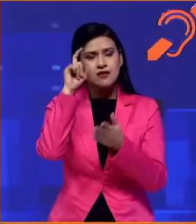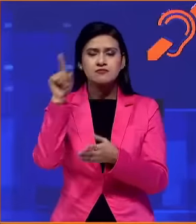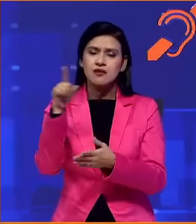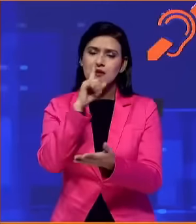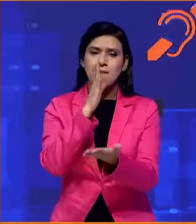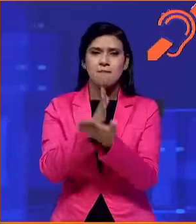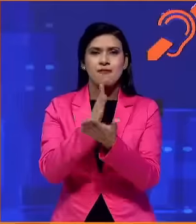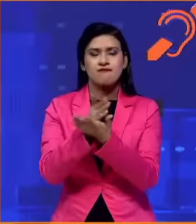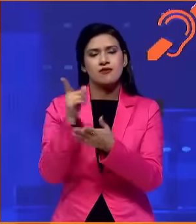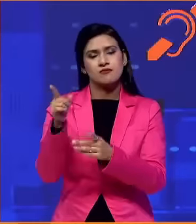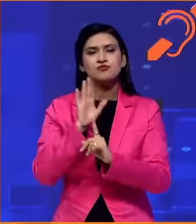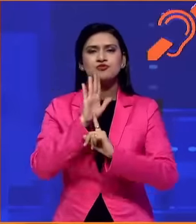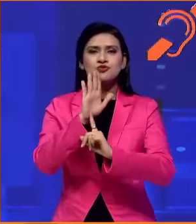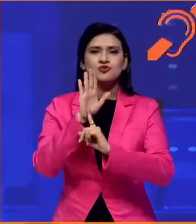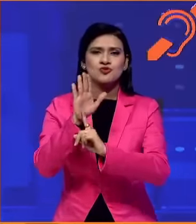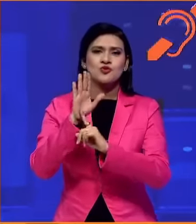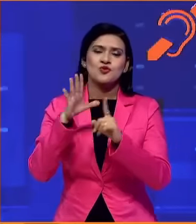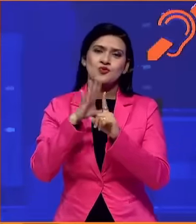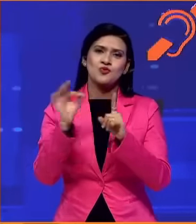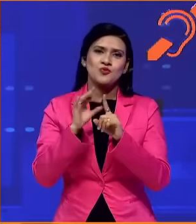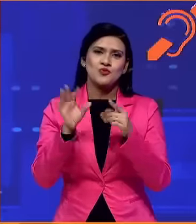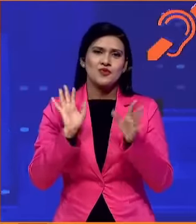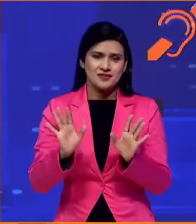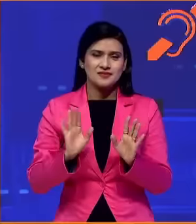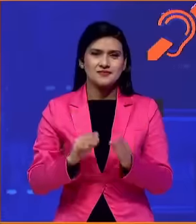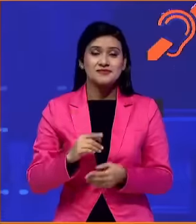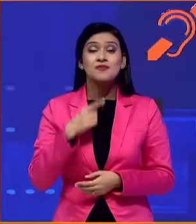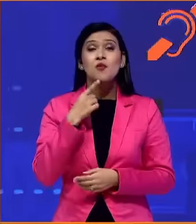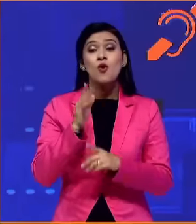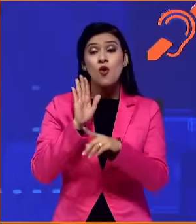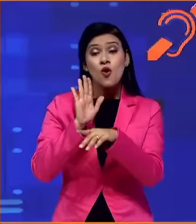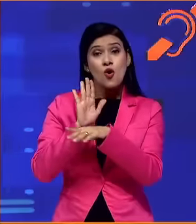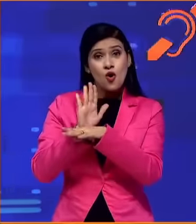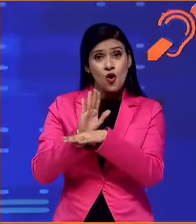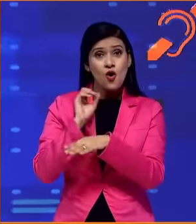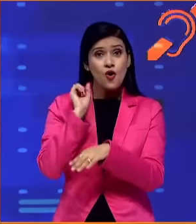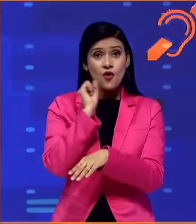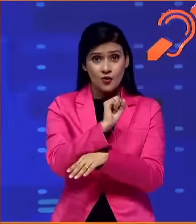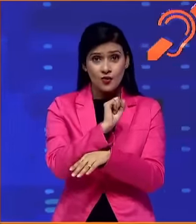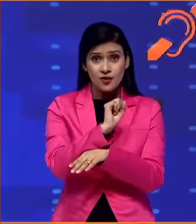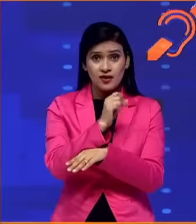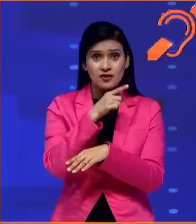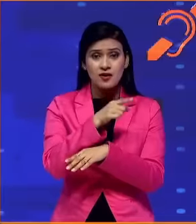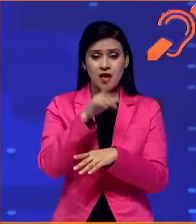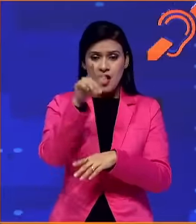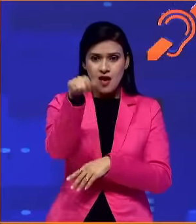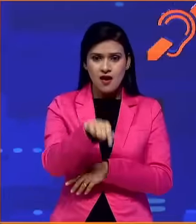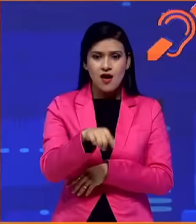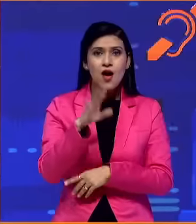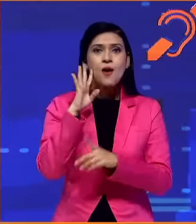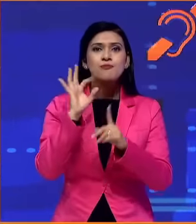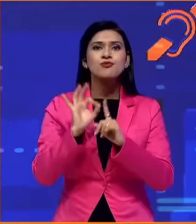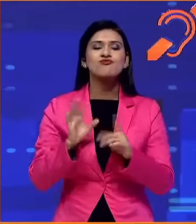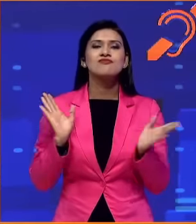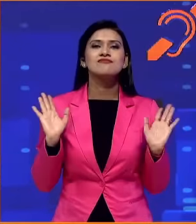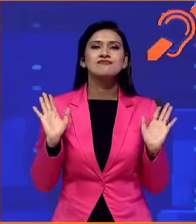तोदिखाएंगे,भलेहीथोड़ाहीसही।देखिए, कांग्रेसकापक्षभीसामनेआनाजरूरीहै। इसकासबसेबड़ासबूतयहहैकिसचिन पायलटयहांबैठेहैं।